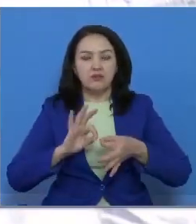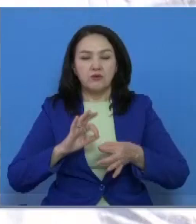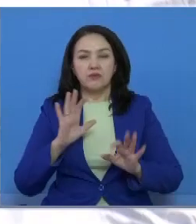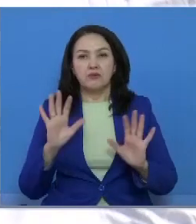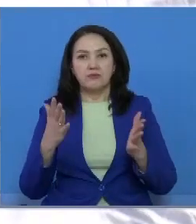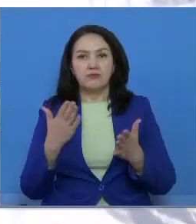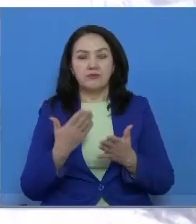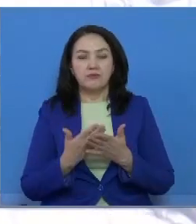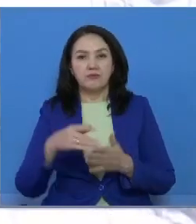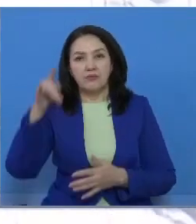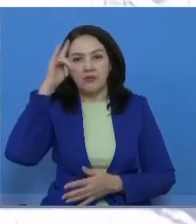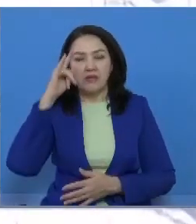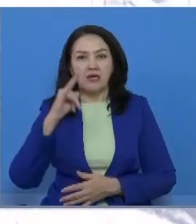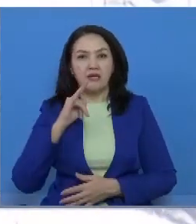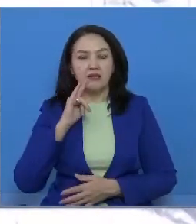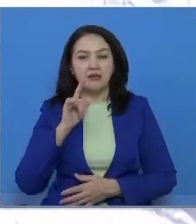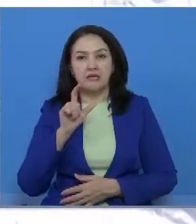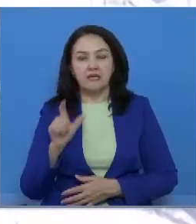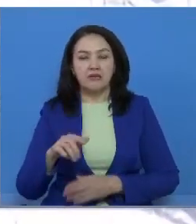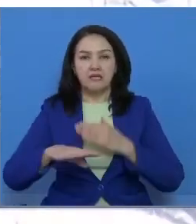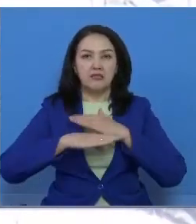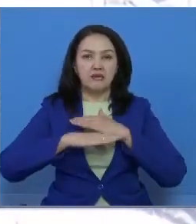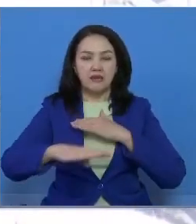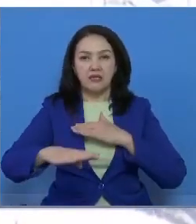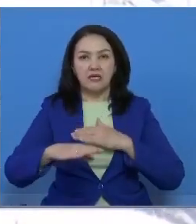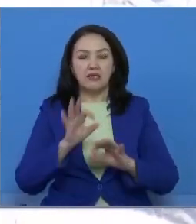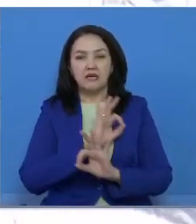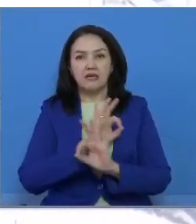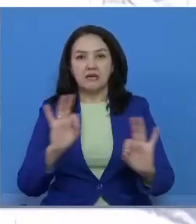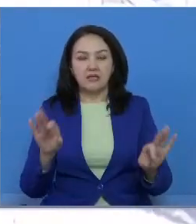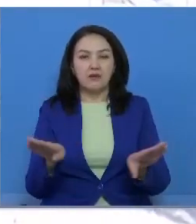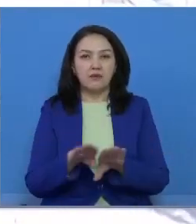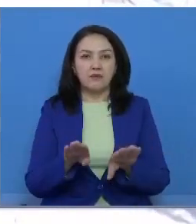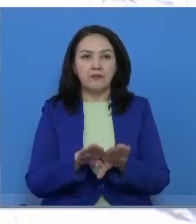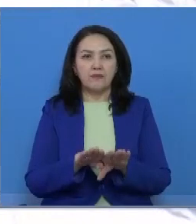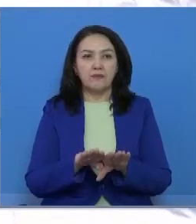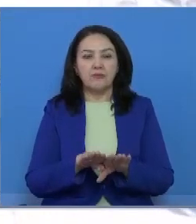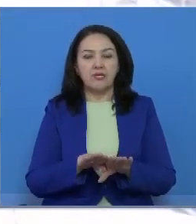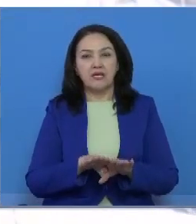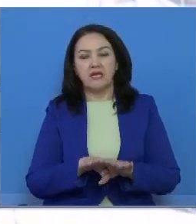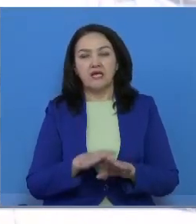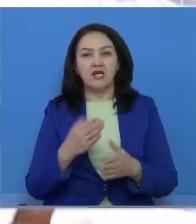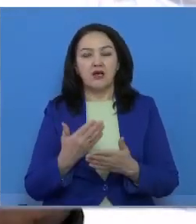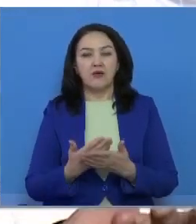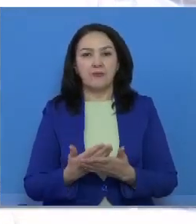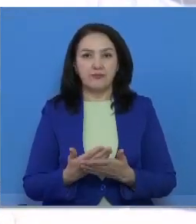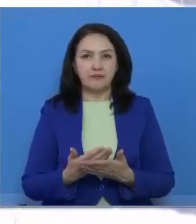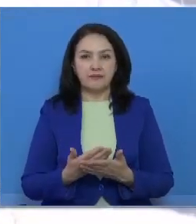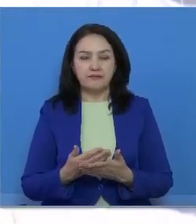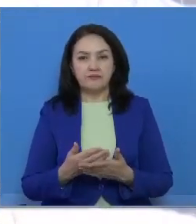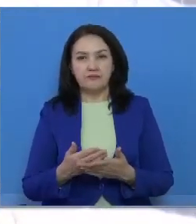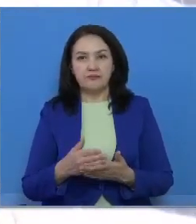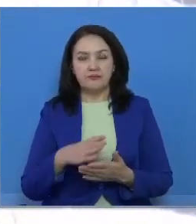сәттерінде қазақтың баласында керемет осындай елім дейтін жана осы